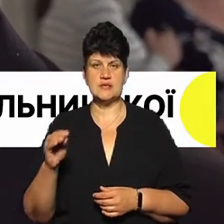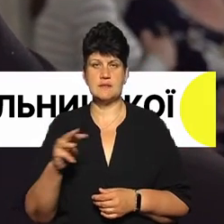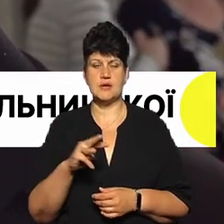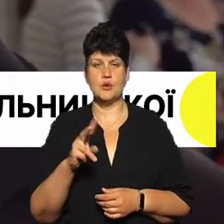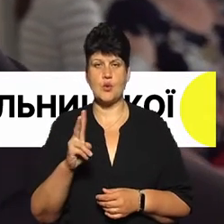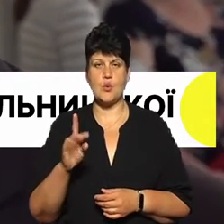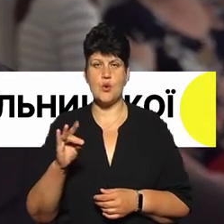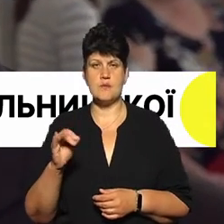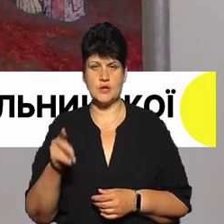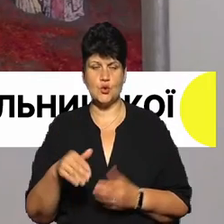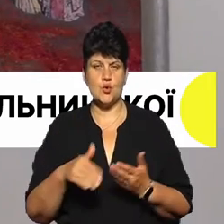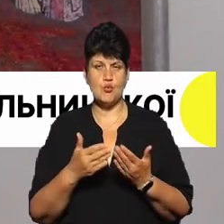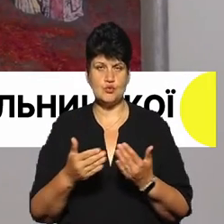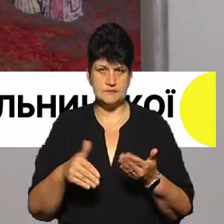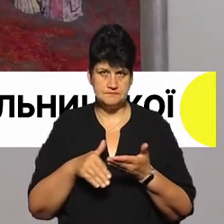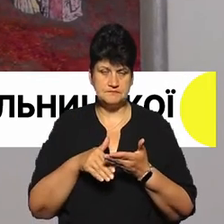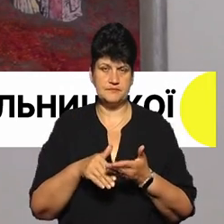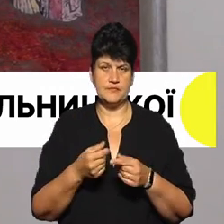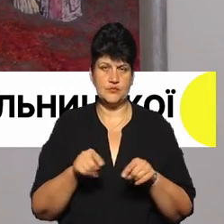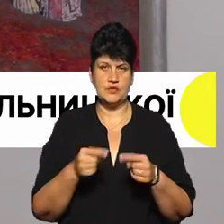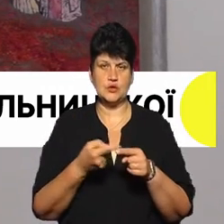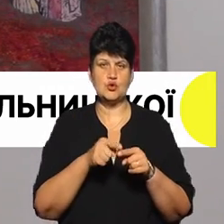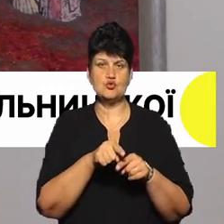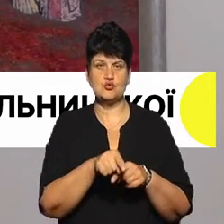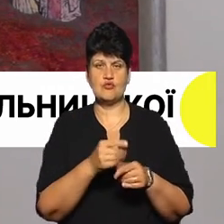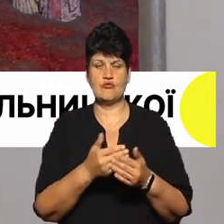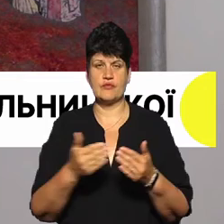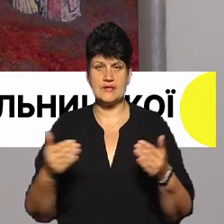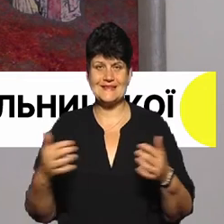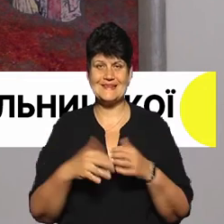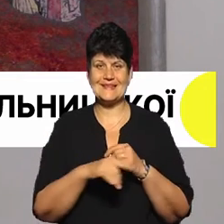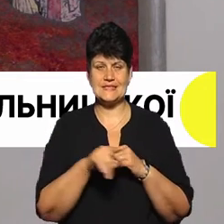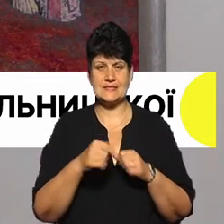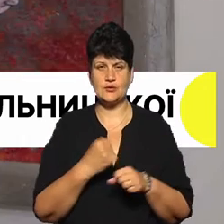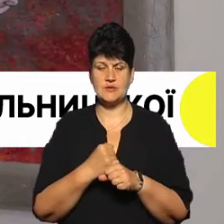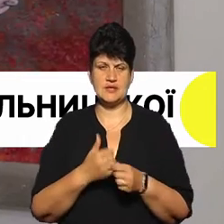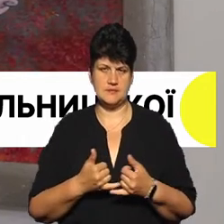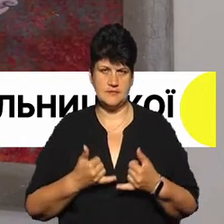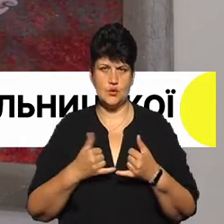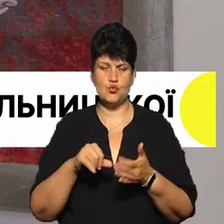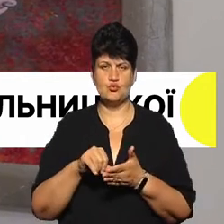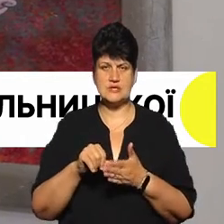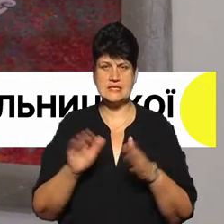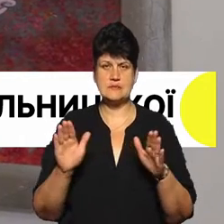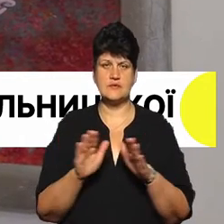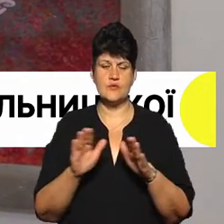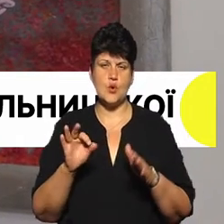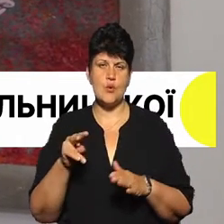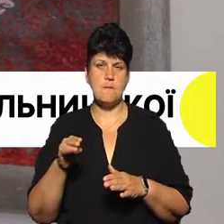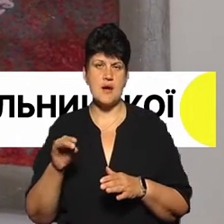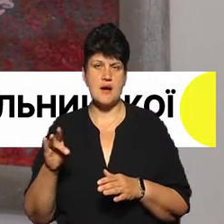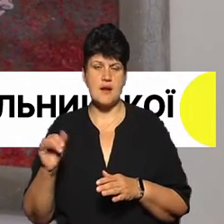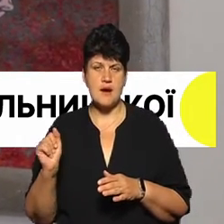музей долучився до створення цієї виставки. Розповідає, серед цих робіт є присвячені участі співачки в опері італійського композитора